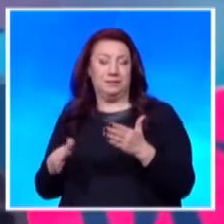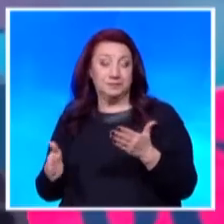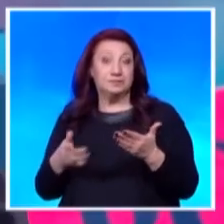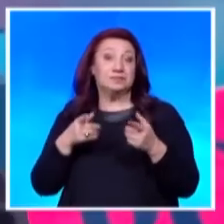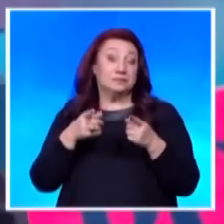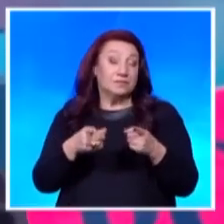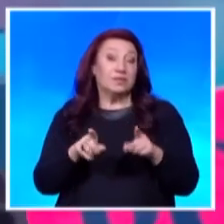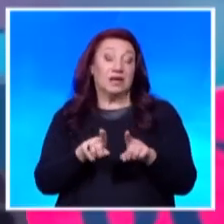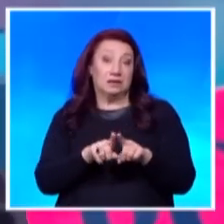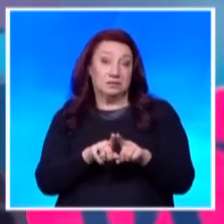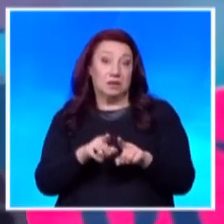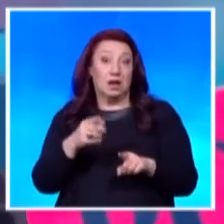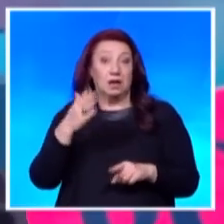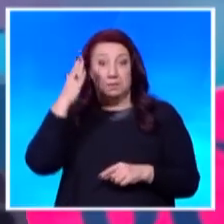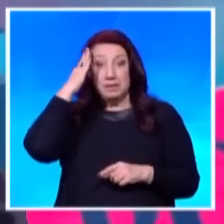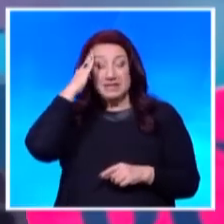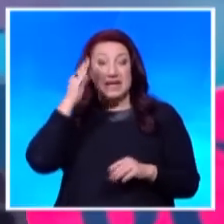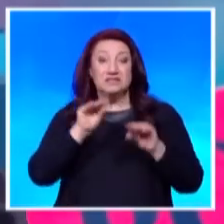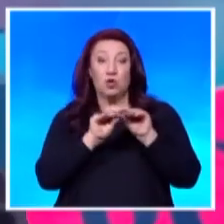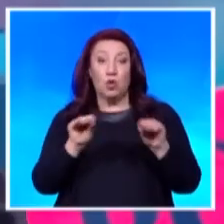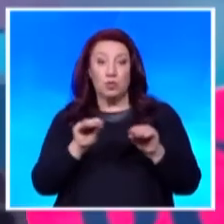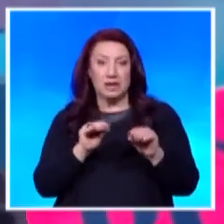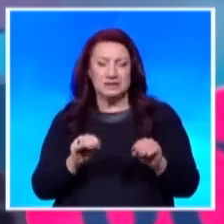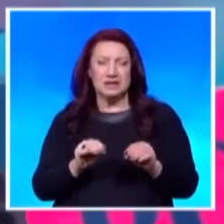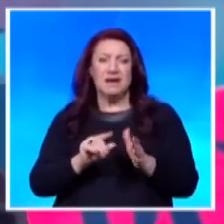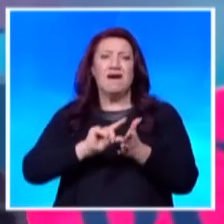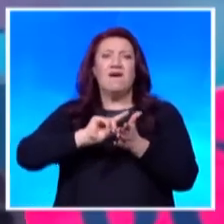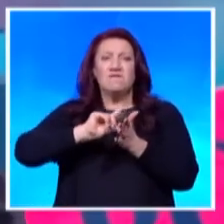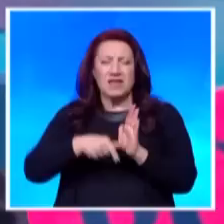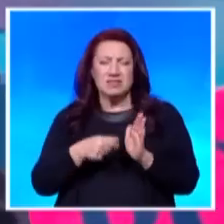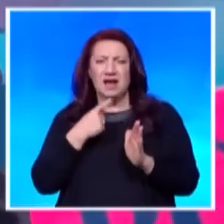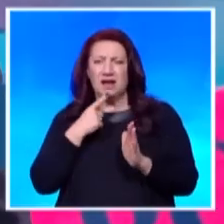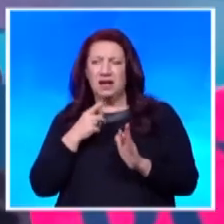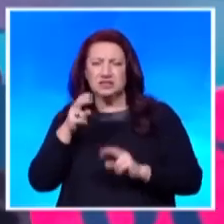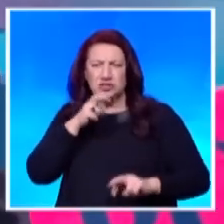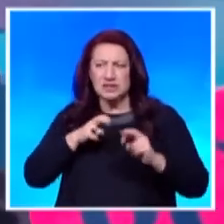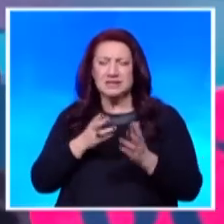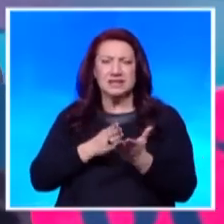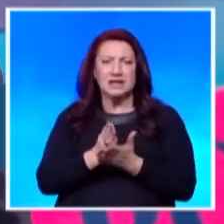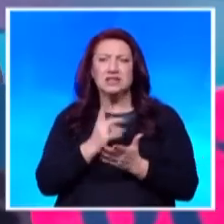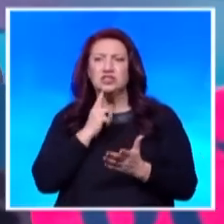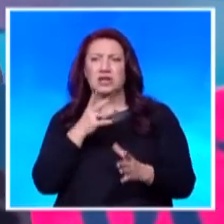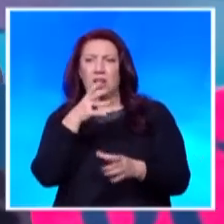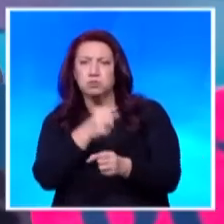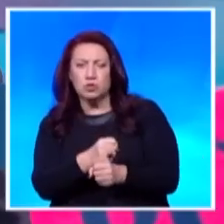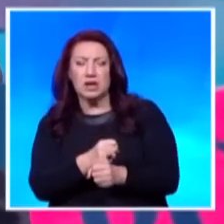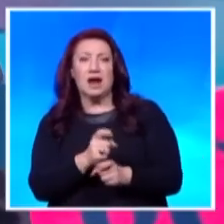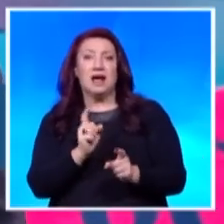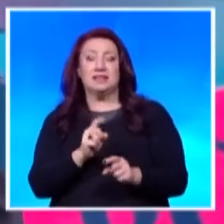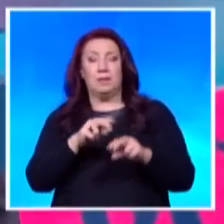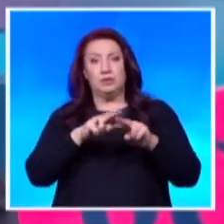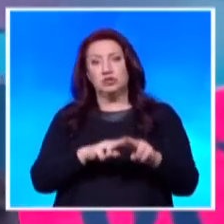самото Министерство на образование щеше да стартира противодействието преди да се стигне до това всеки да се оправя поединично. Така